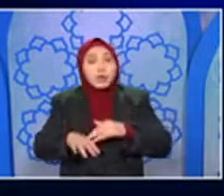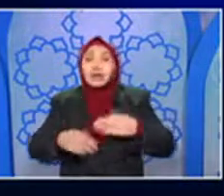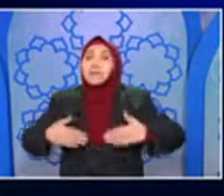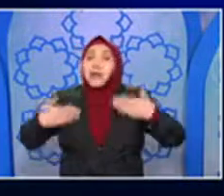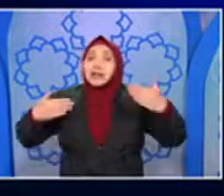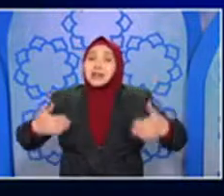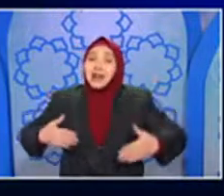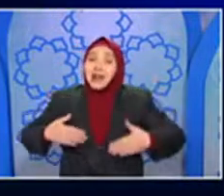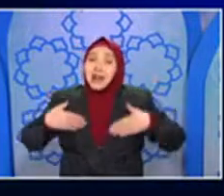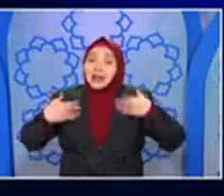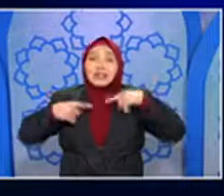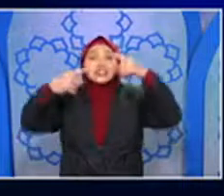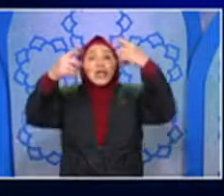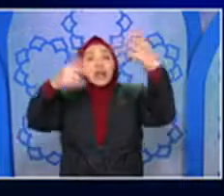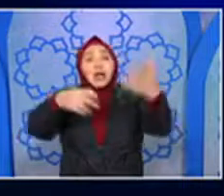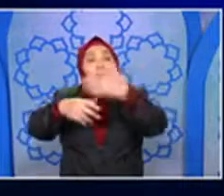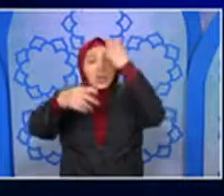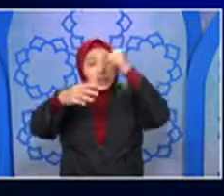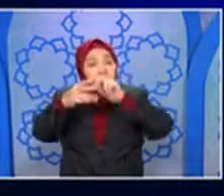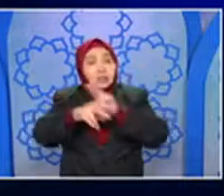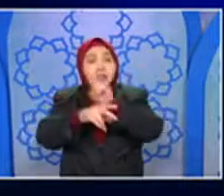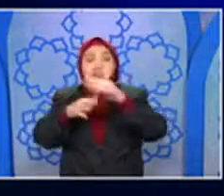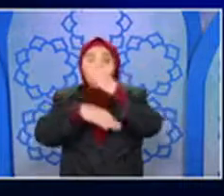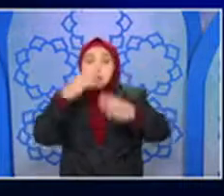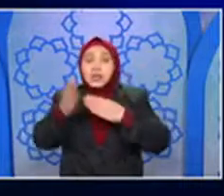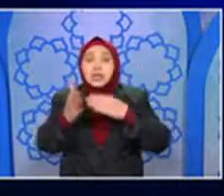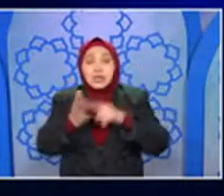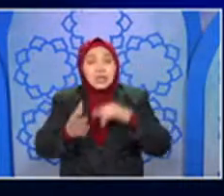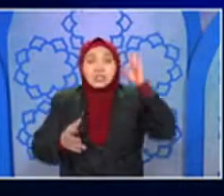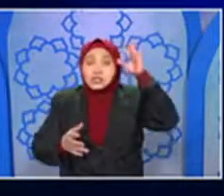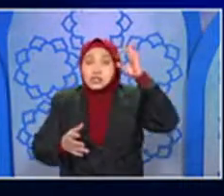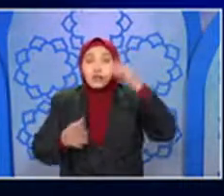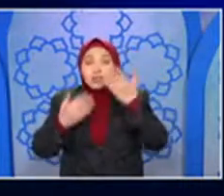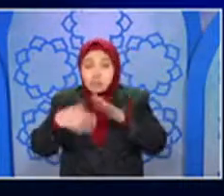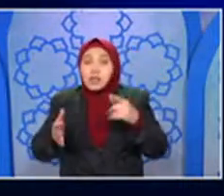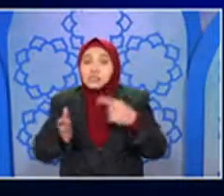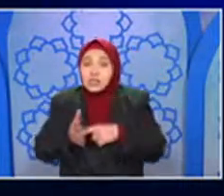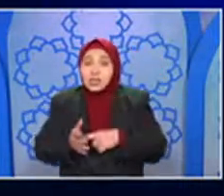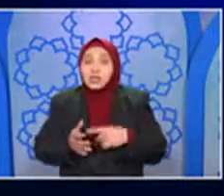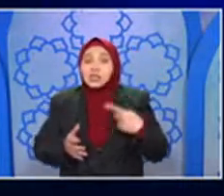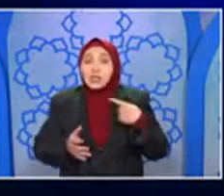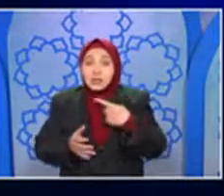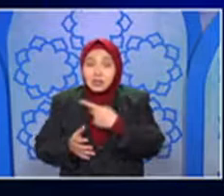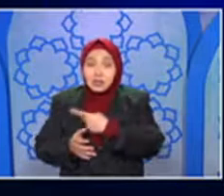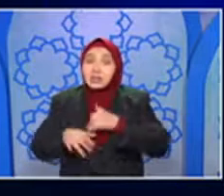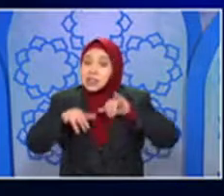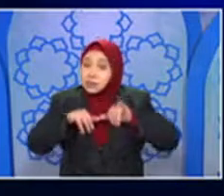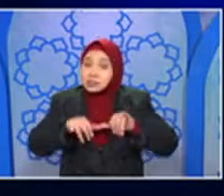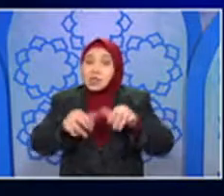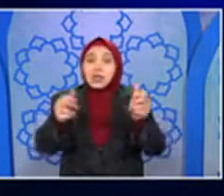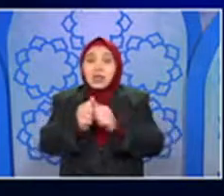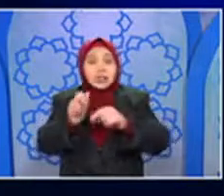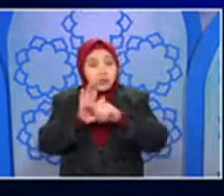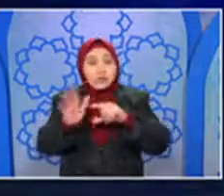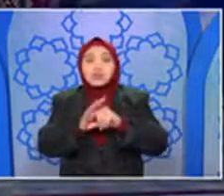kebahagiaan, kejayaan di atas muka bumi ini. Dan insya-Allah selepas ini nanti kita teruskan dengan surah